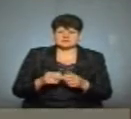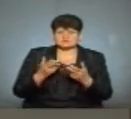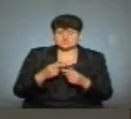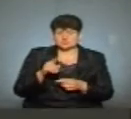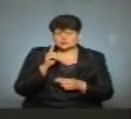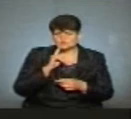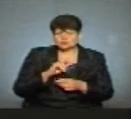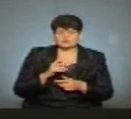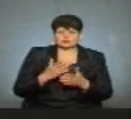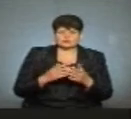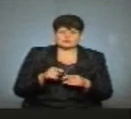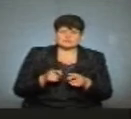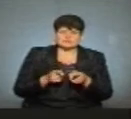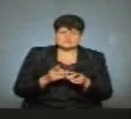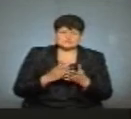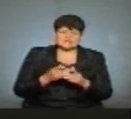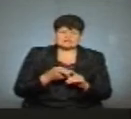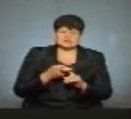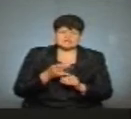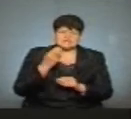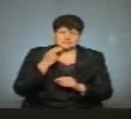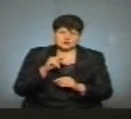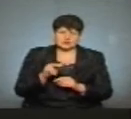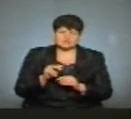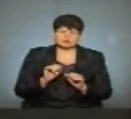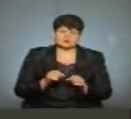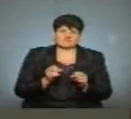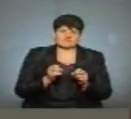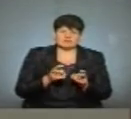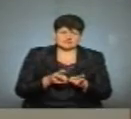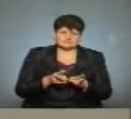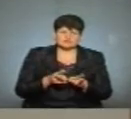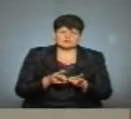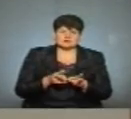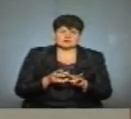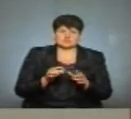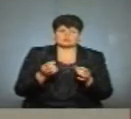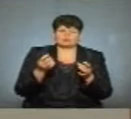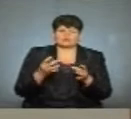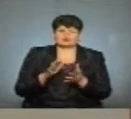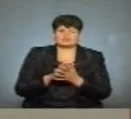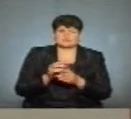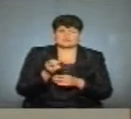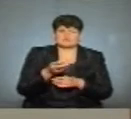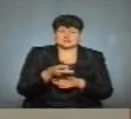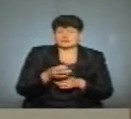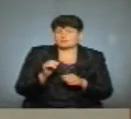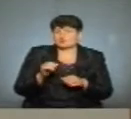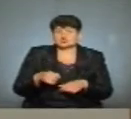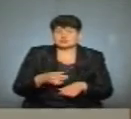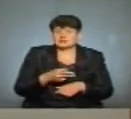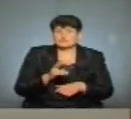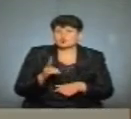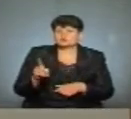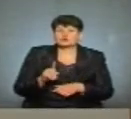зручно, бо тому що якщо там дійсно якась інфекція, то краще її може дійсно викинути на утилізацію, ніж просто викинути смітник, де можливо